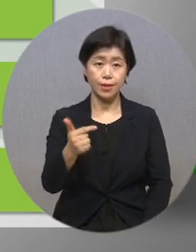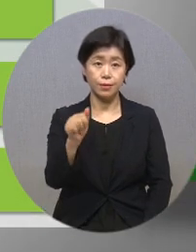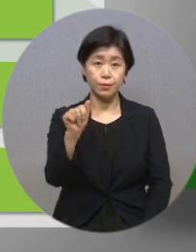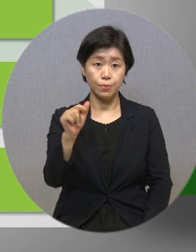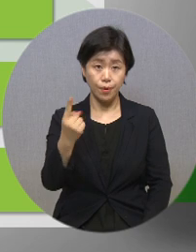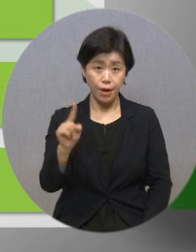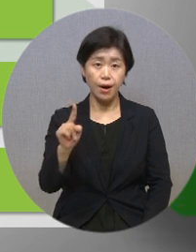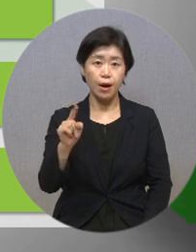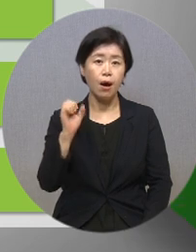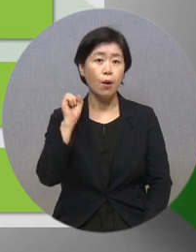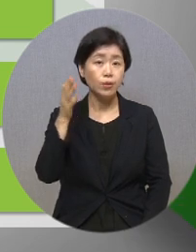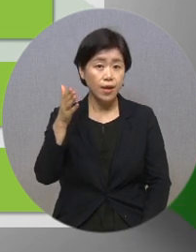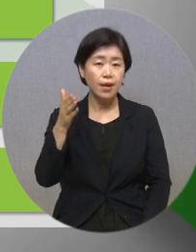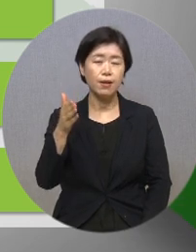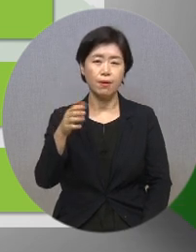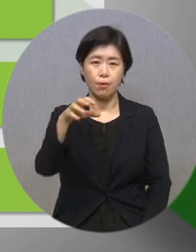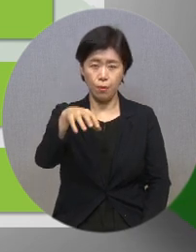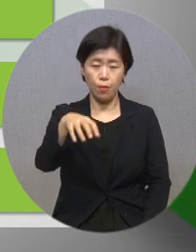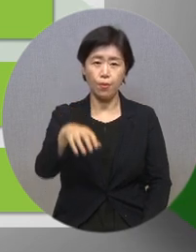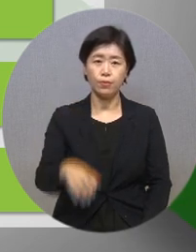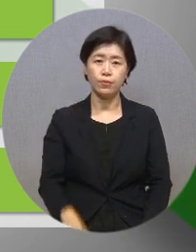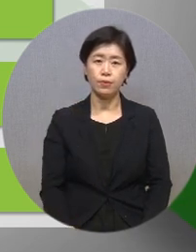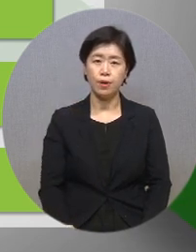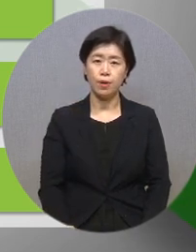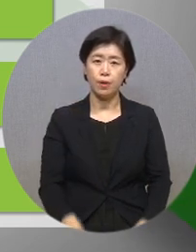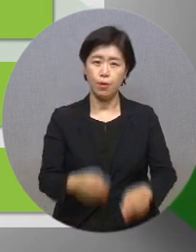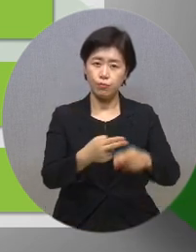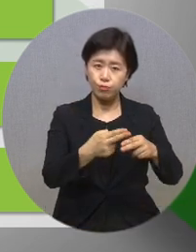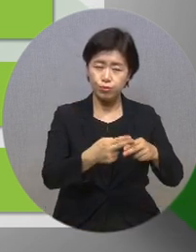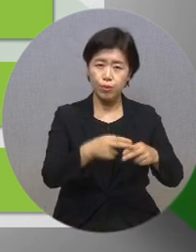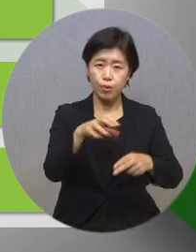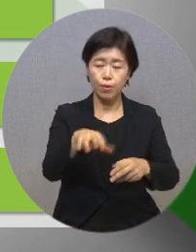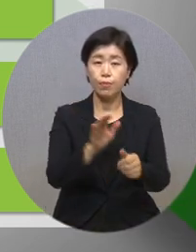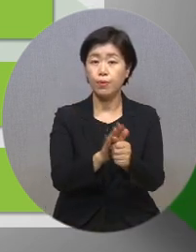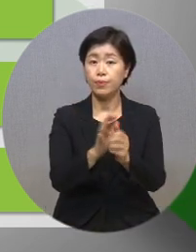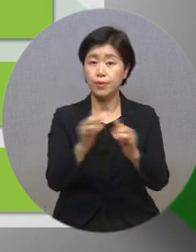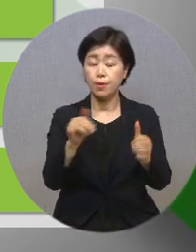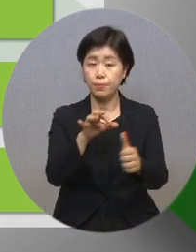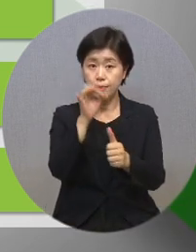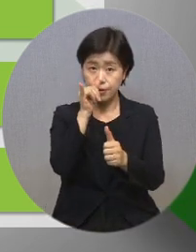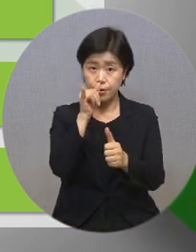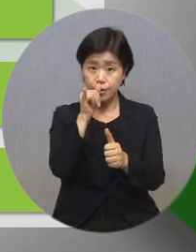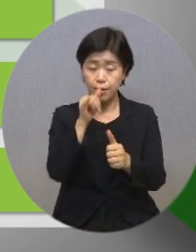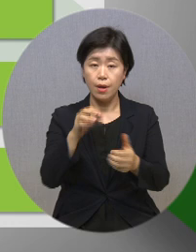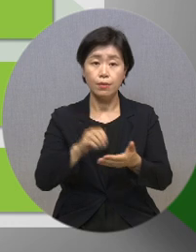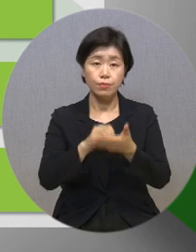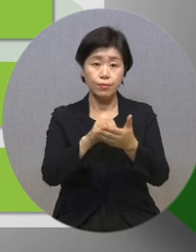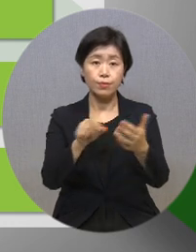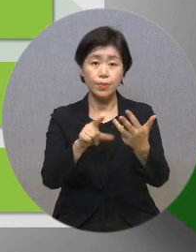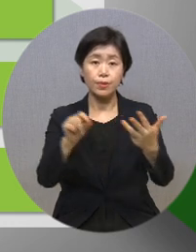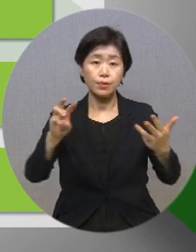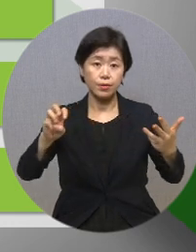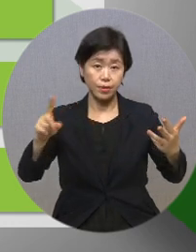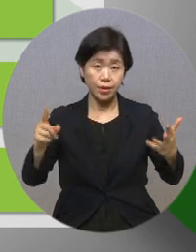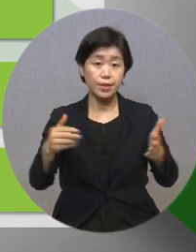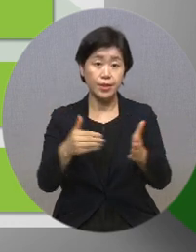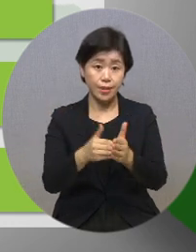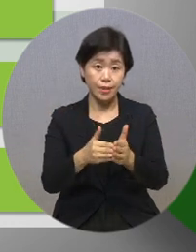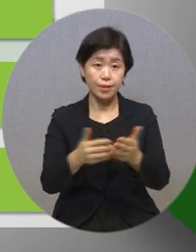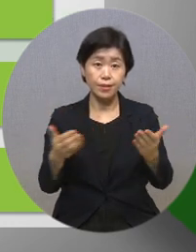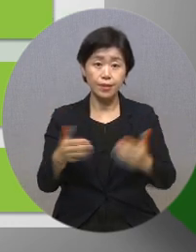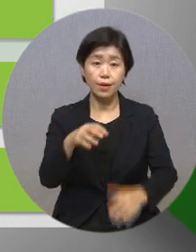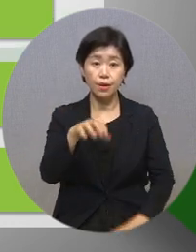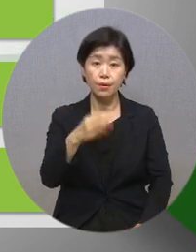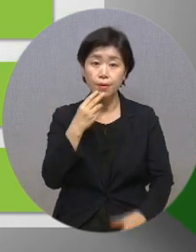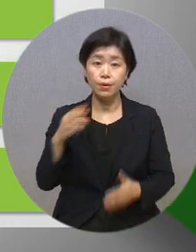하나호텔은 리조트 주식회사에서 주방 보조원을 모집합니다. 접수 마감일은 8월 31일까지며 근무지는